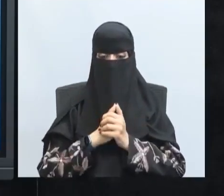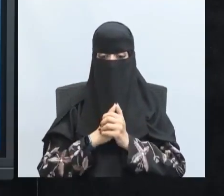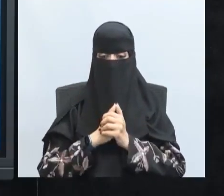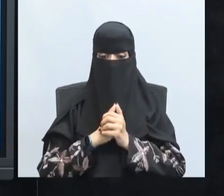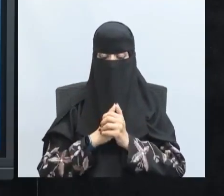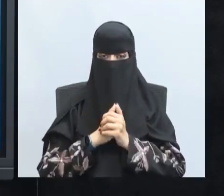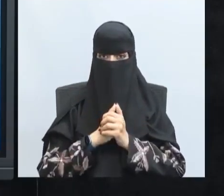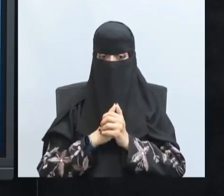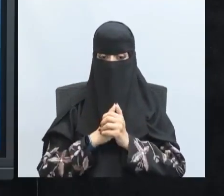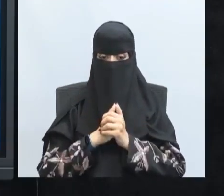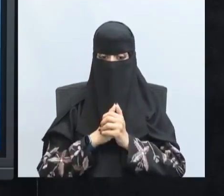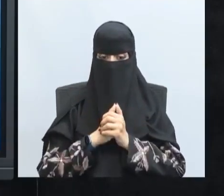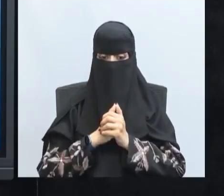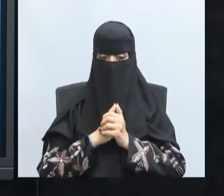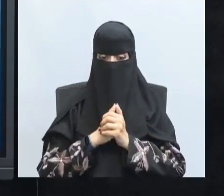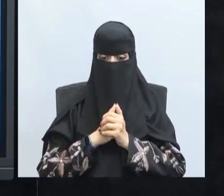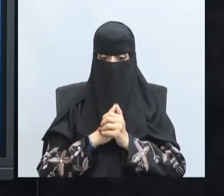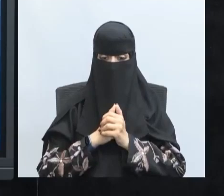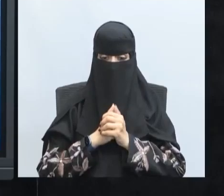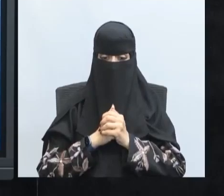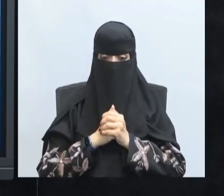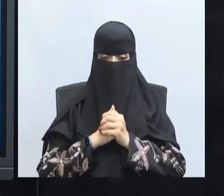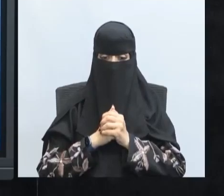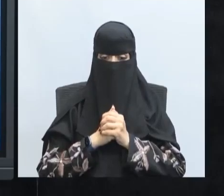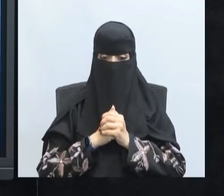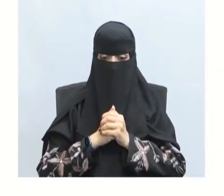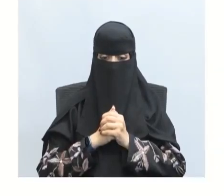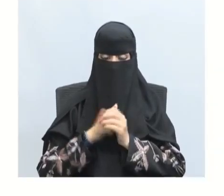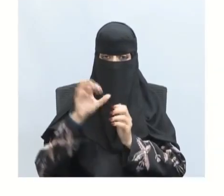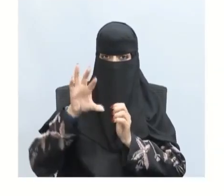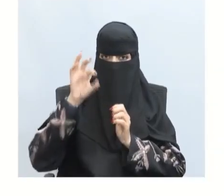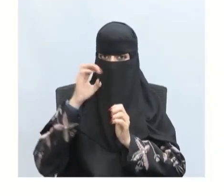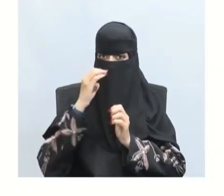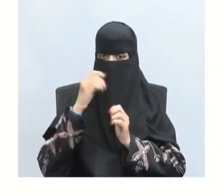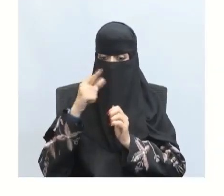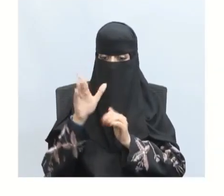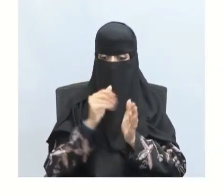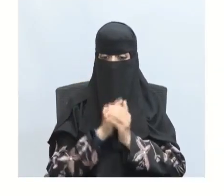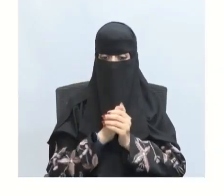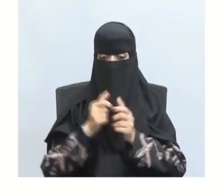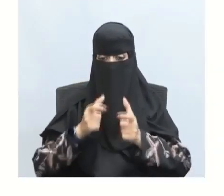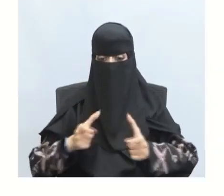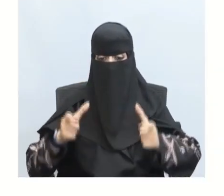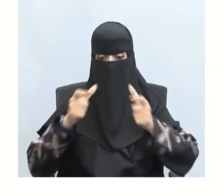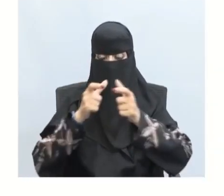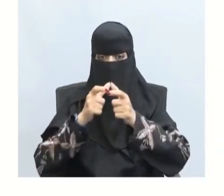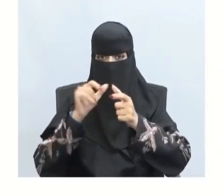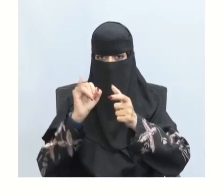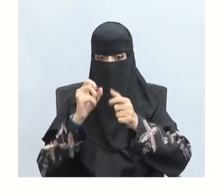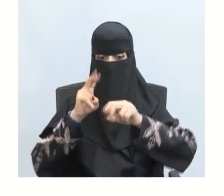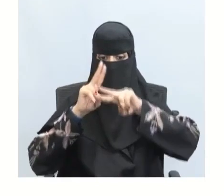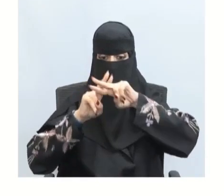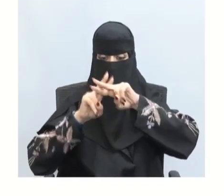دراسته في هذه الحصه السؤال الاول اختر الاجابه الصحيحه